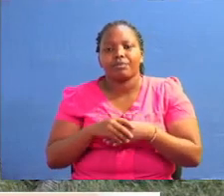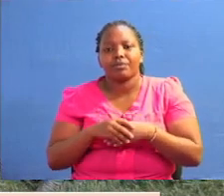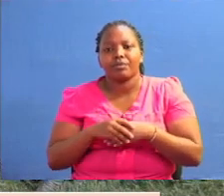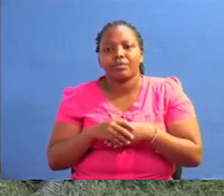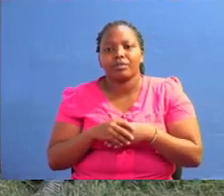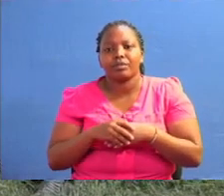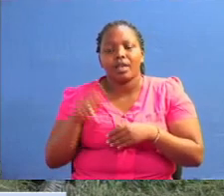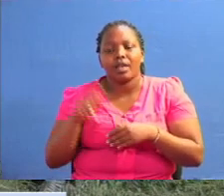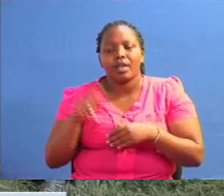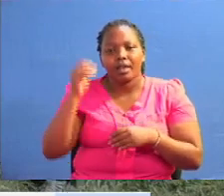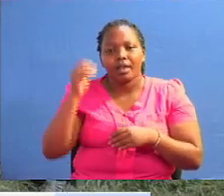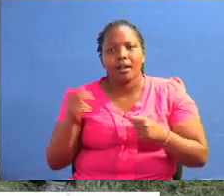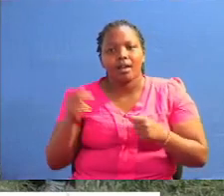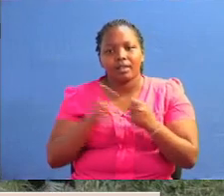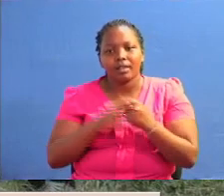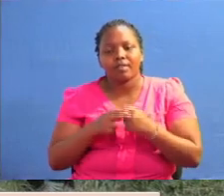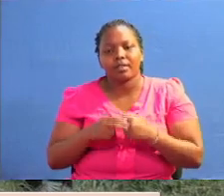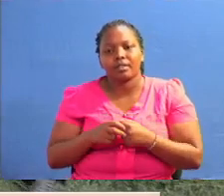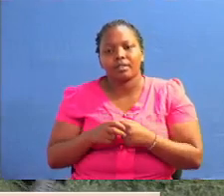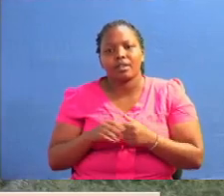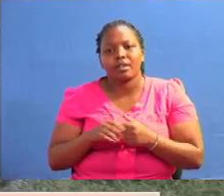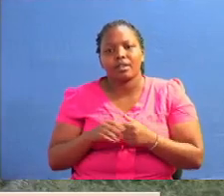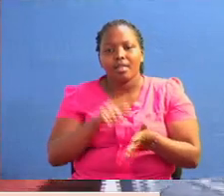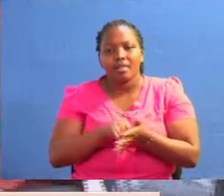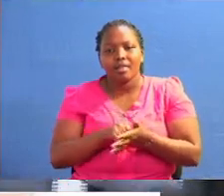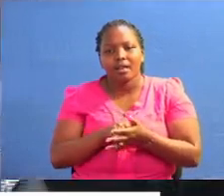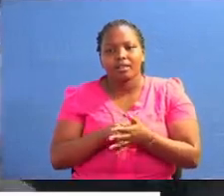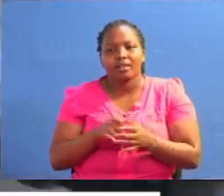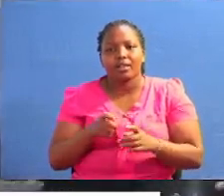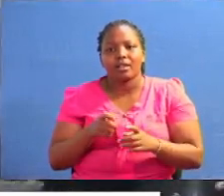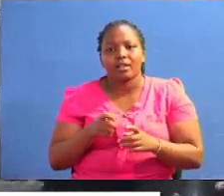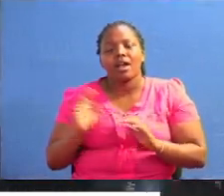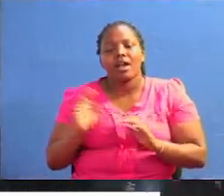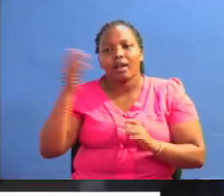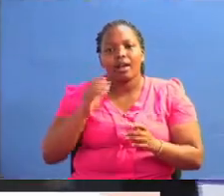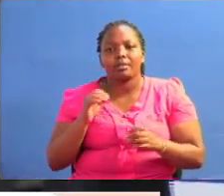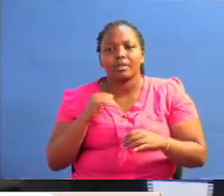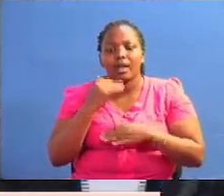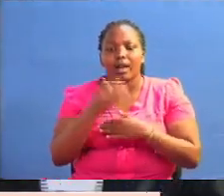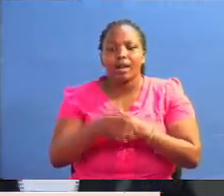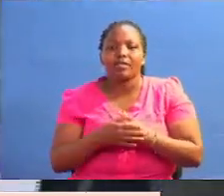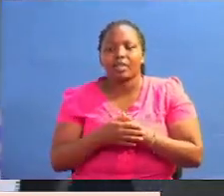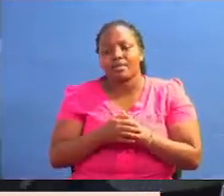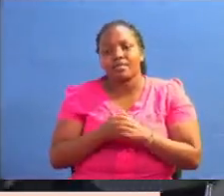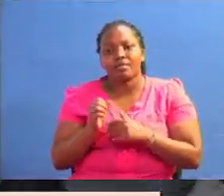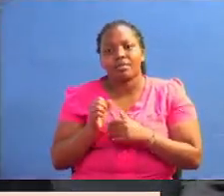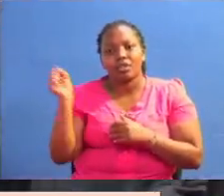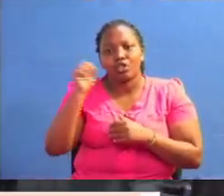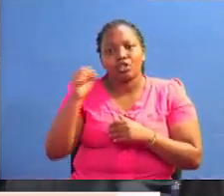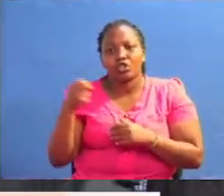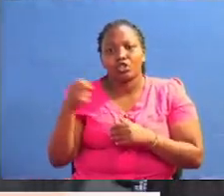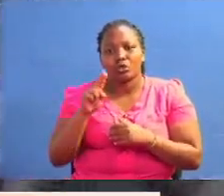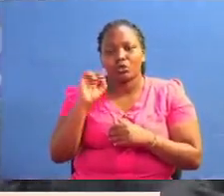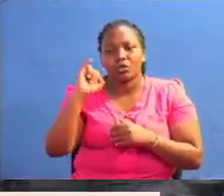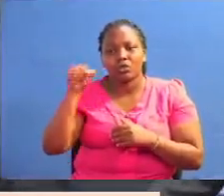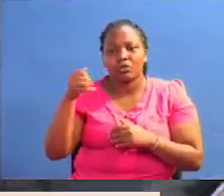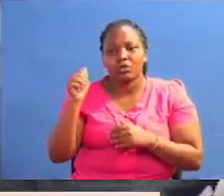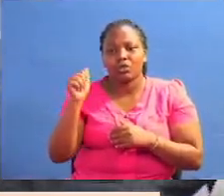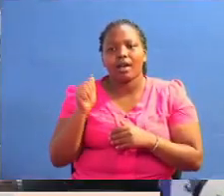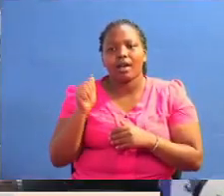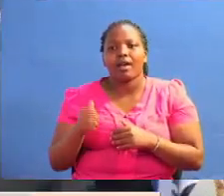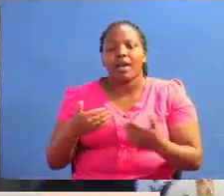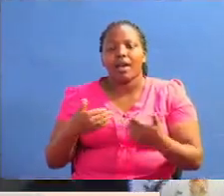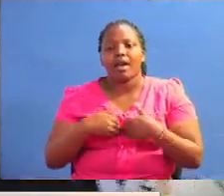Kenya Sevens. Ufadhili huo unawadia wakati ambapo Shujaa wamekuwa wakikumbwa na misukosuko ya